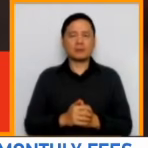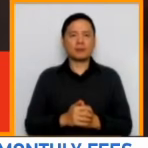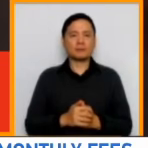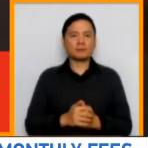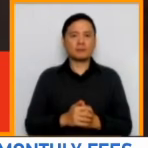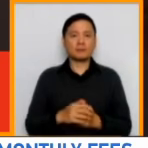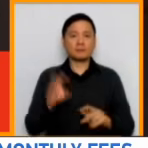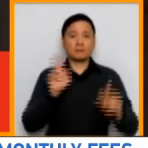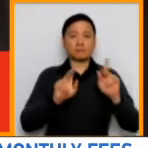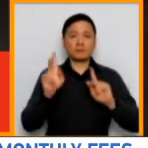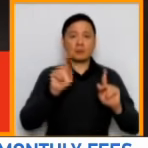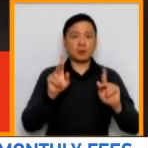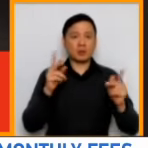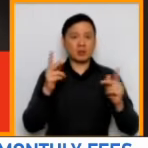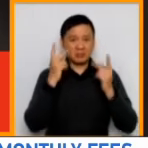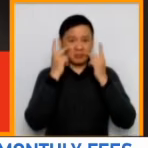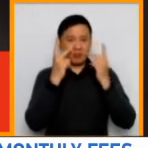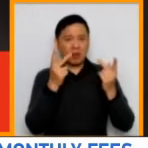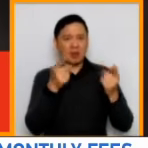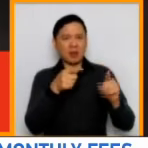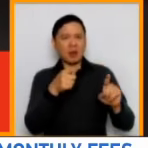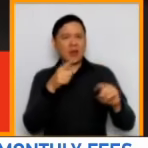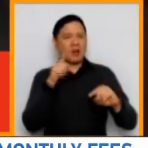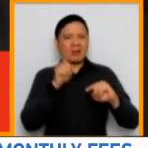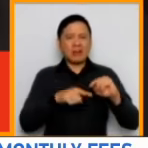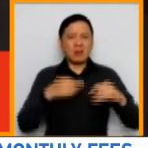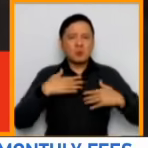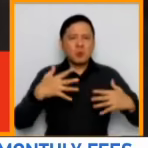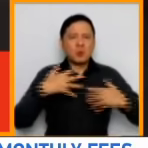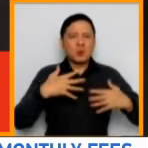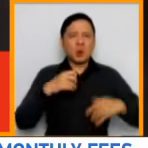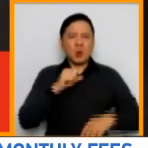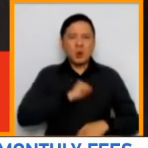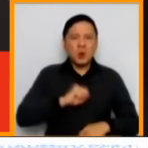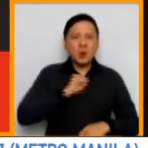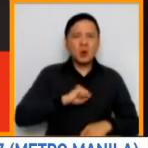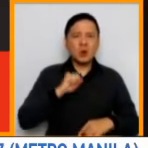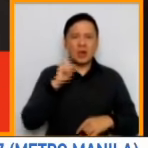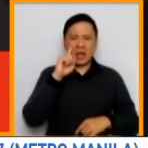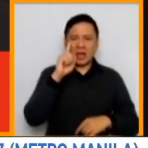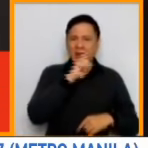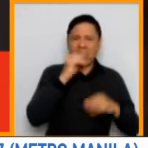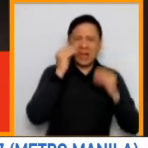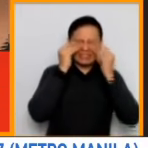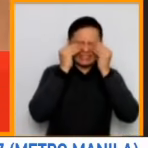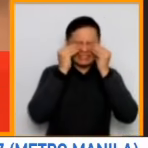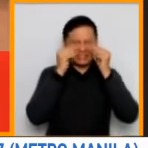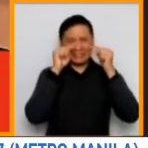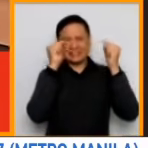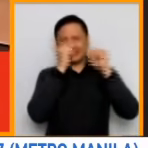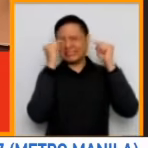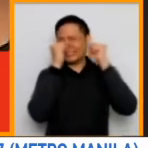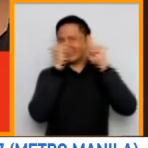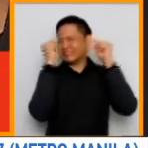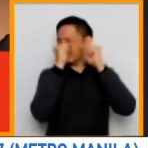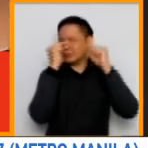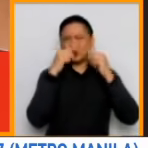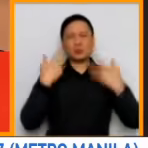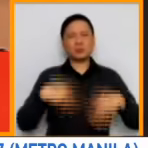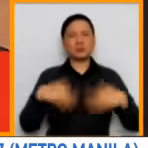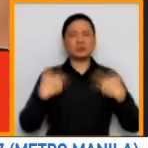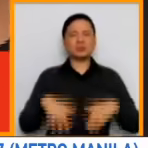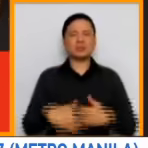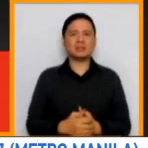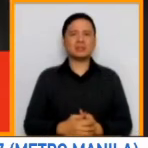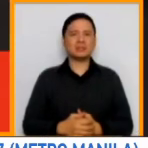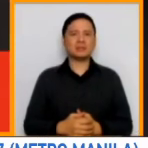umuubo, hindi makahinga. Especially lalo na rin yung mga sa mata. Masakit sobra-sobra sa mata. Saka yung